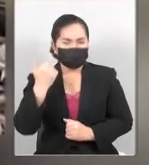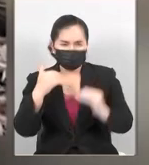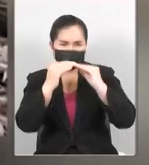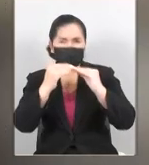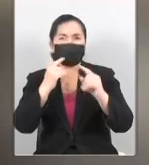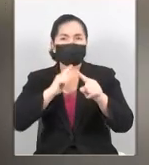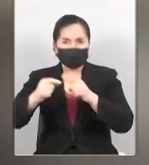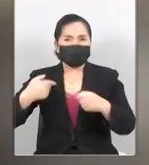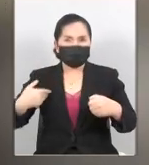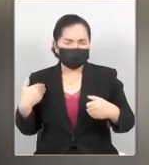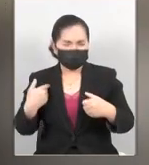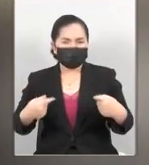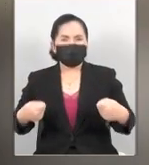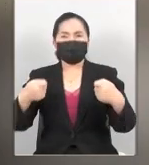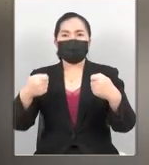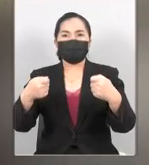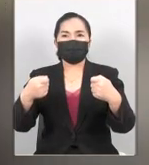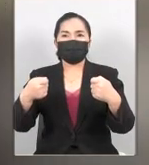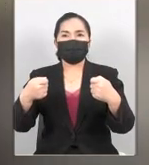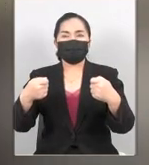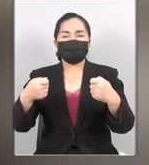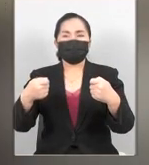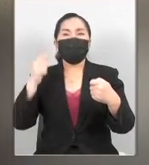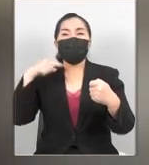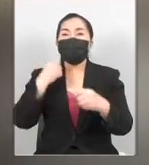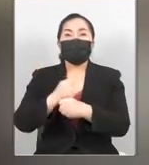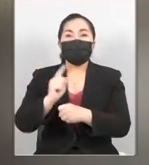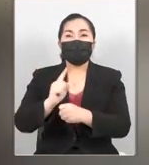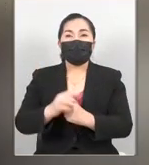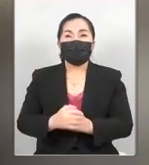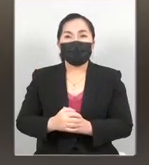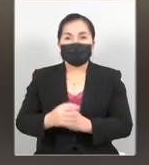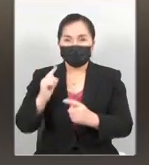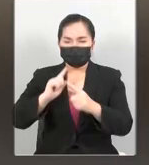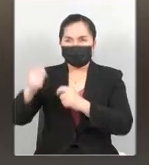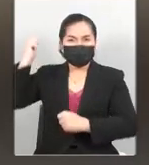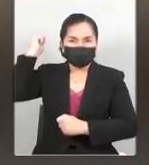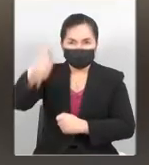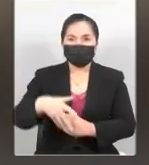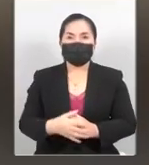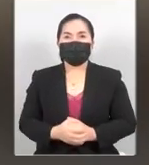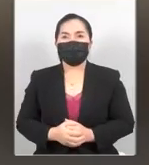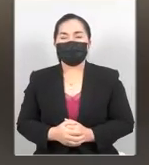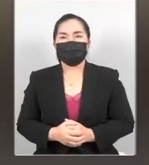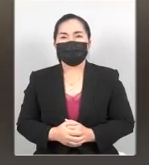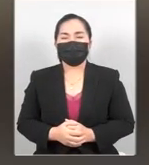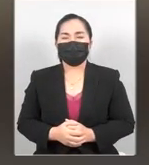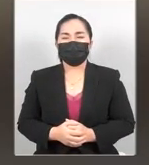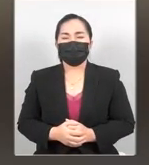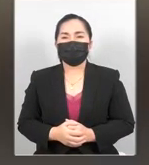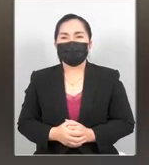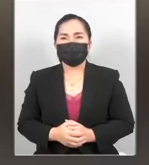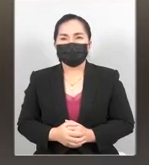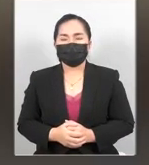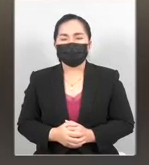จากเอวมาขู่อ่ะด้วยเธอก็มีมีดเนาะสิ่งที่เราทำเธอเองก็ไม่รู้ทำยังไงเธอปามีดใส่ก่อนปามีดใส่ปั๊กแต่ว่าไม่โดนใครนะมัน